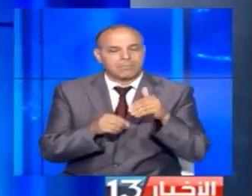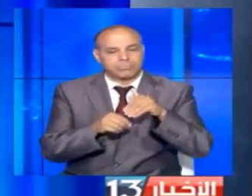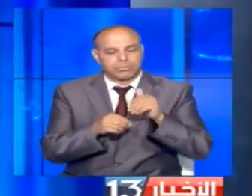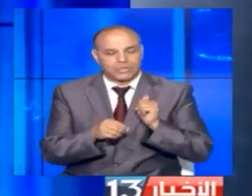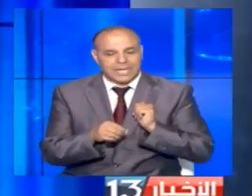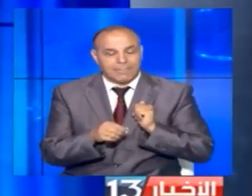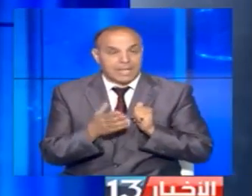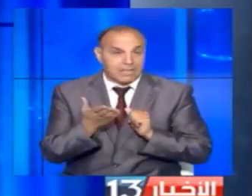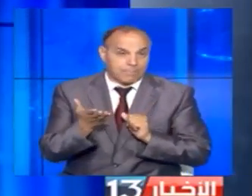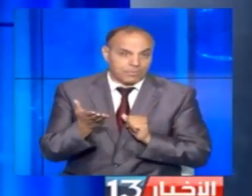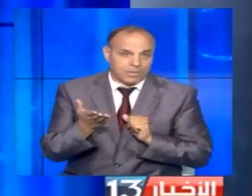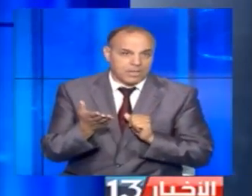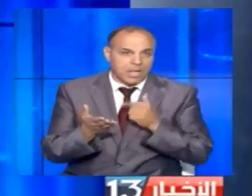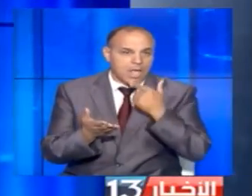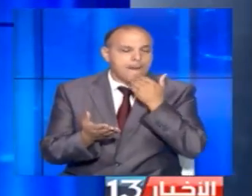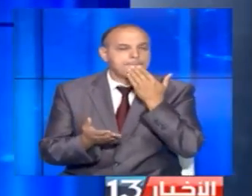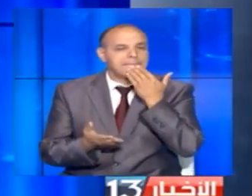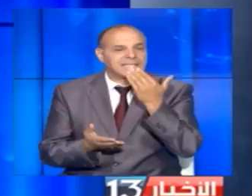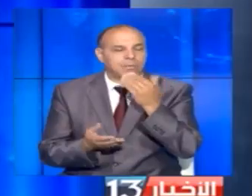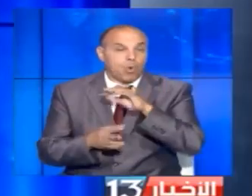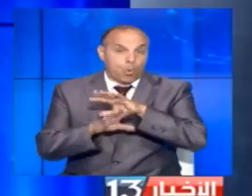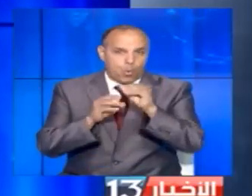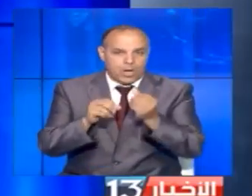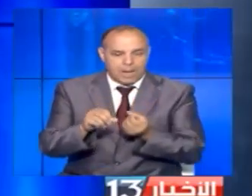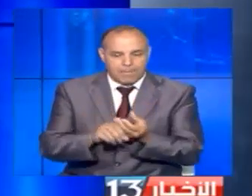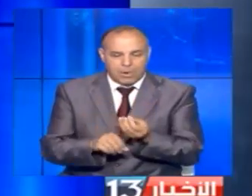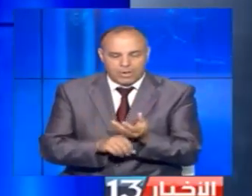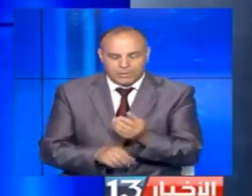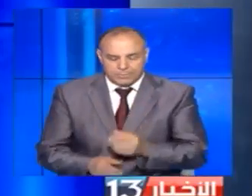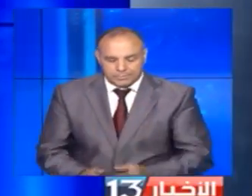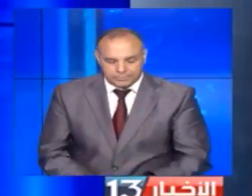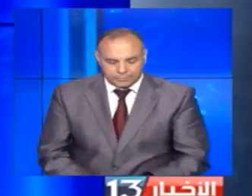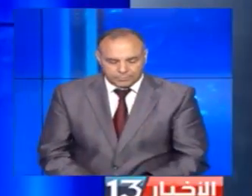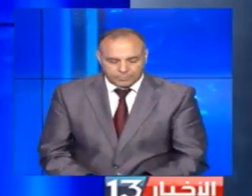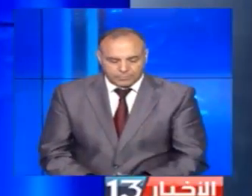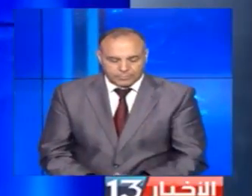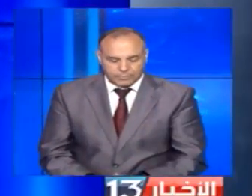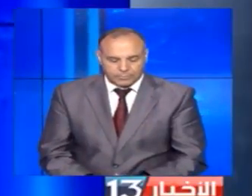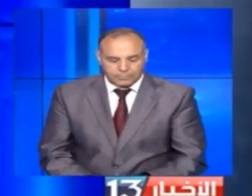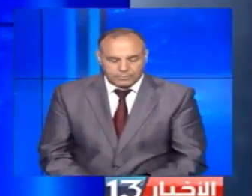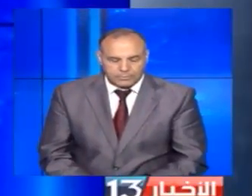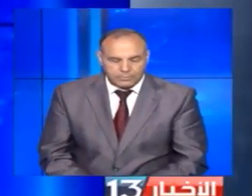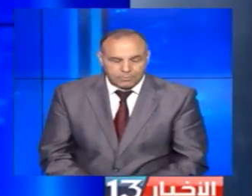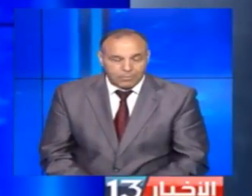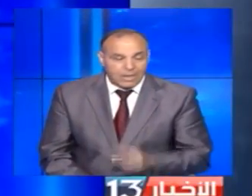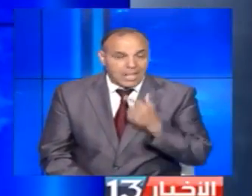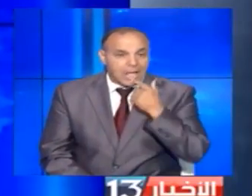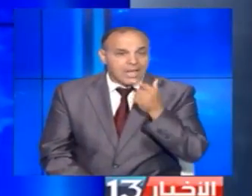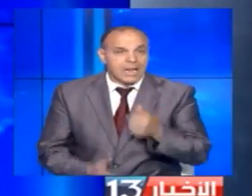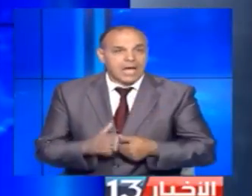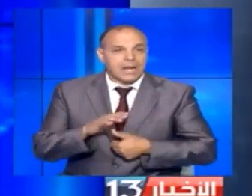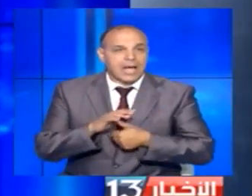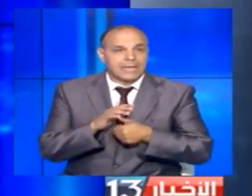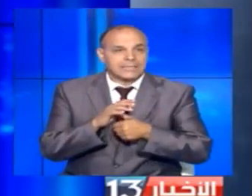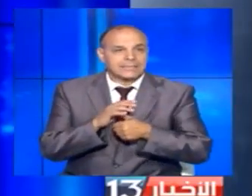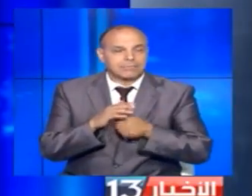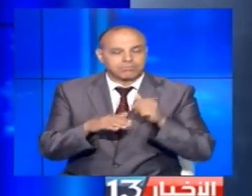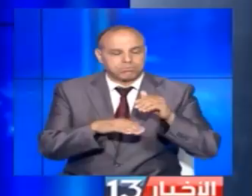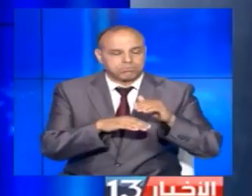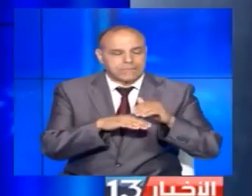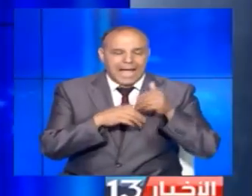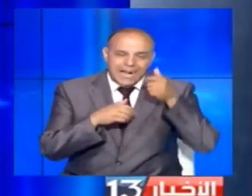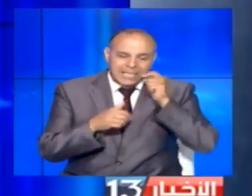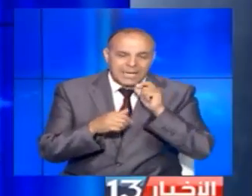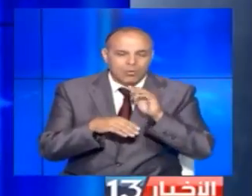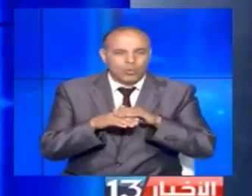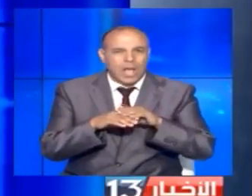المستقلة للانتخابات، شكرا لك على هذه التفاصيل. اعتبر رئيس مجلس شورى حركة النهضة